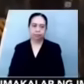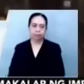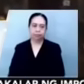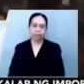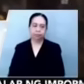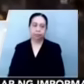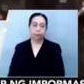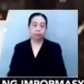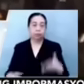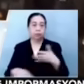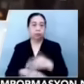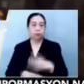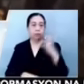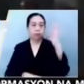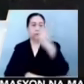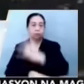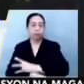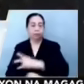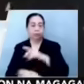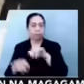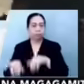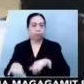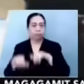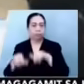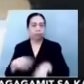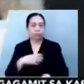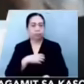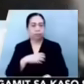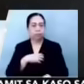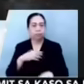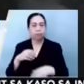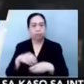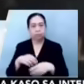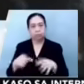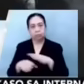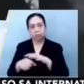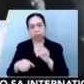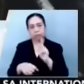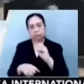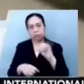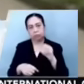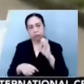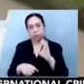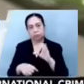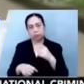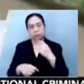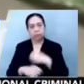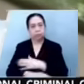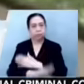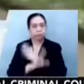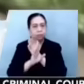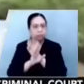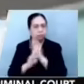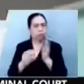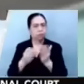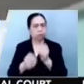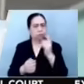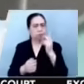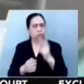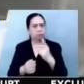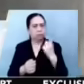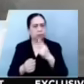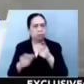Matapos ang 7 araw na pananatili ng mga pulis sa compound ng Kingdom of Jesus Christ sa Davao City, halos kalahati pa lang daw ng lugar